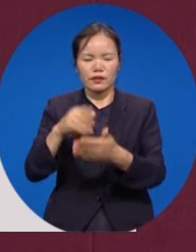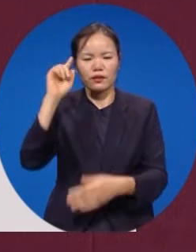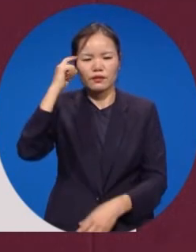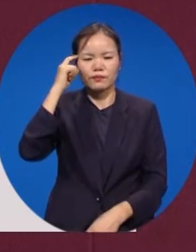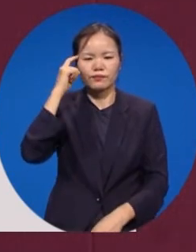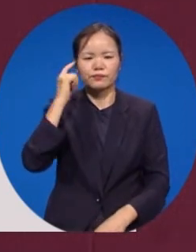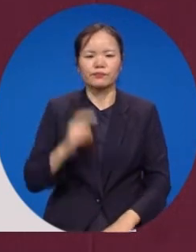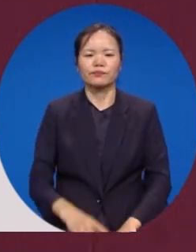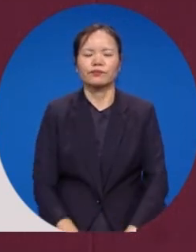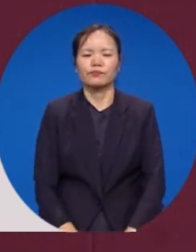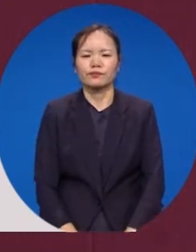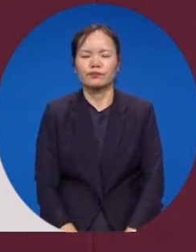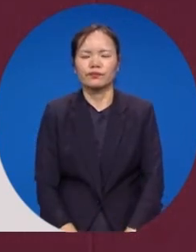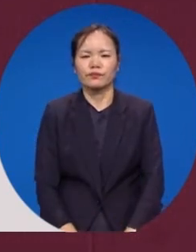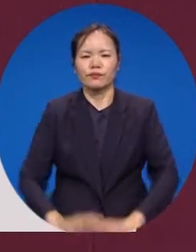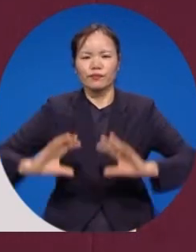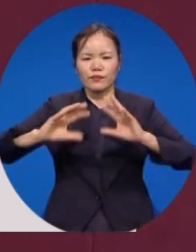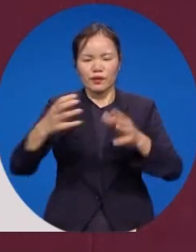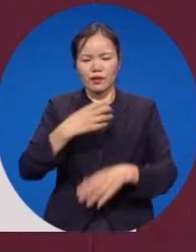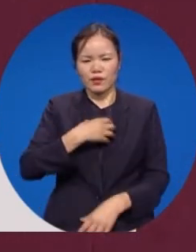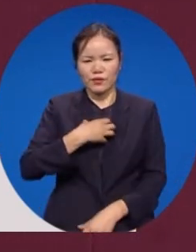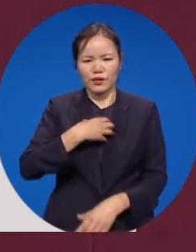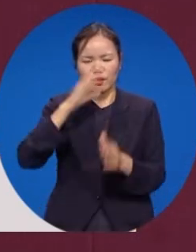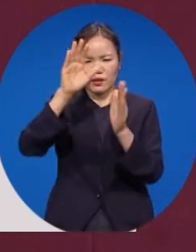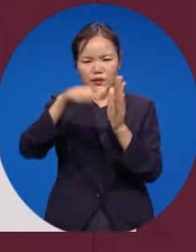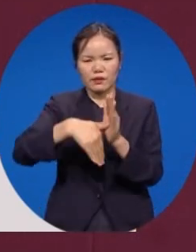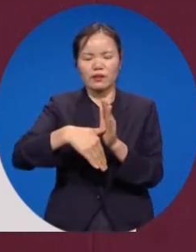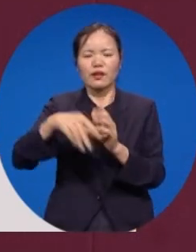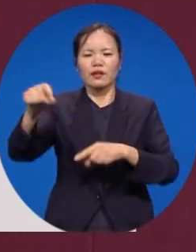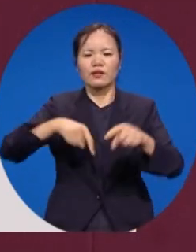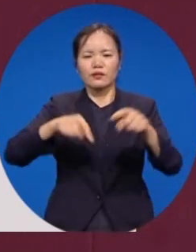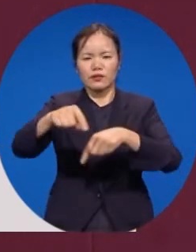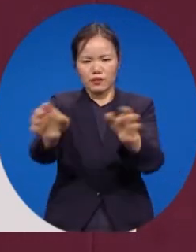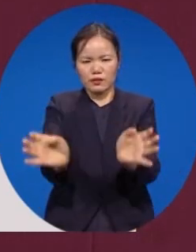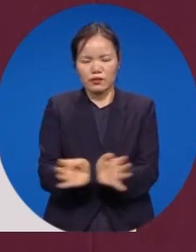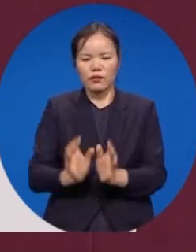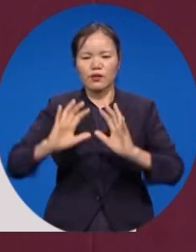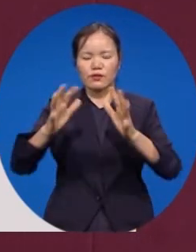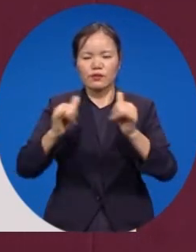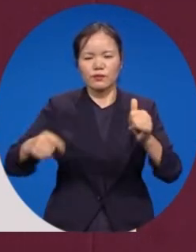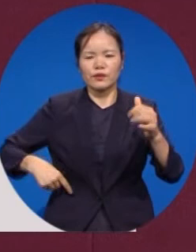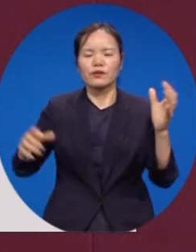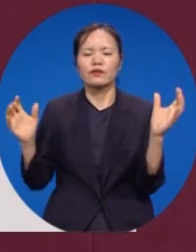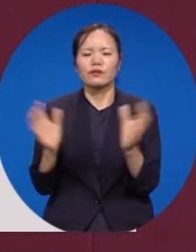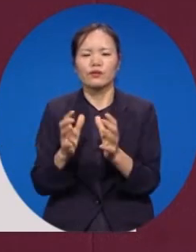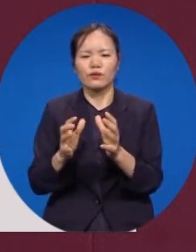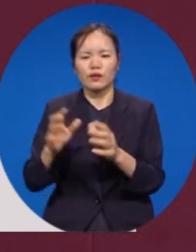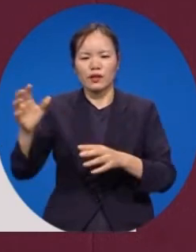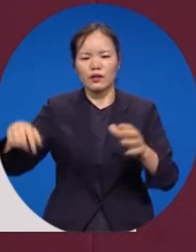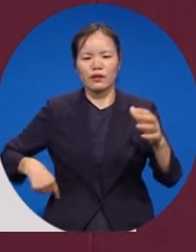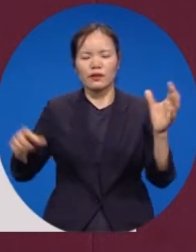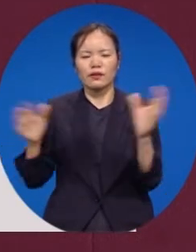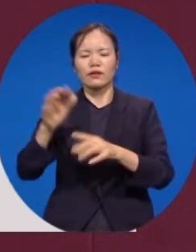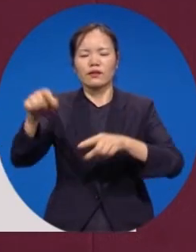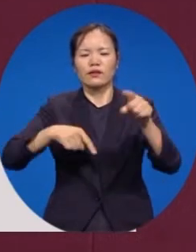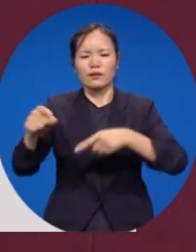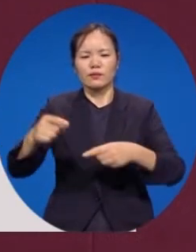생각합니다. 국가적 위기의 순간에 정치권은 국민을 통합하고 협치해야